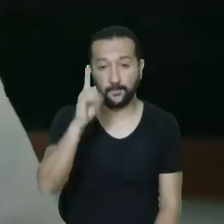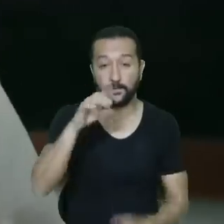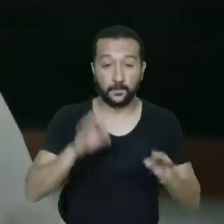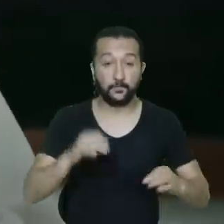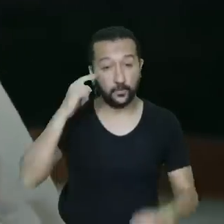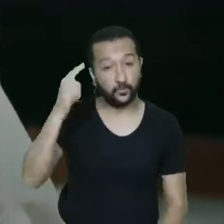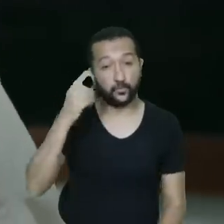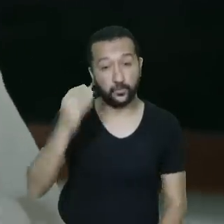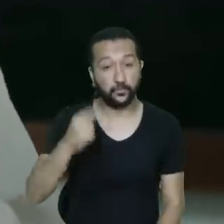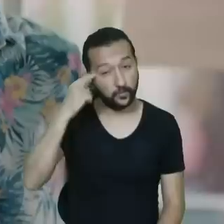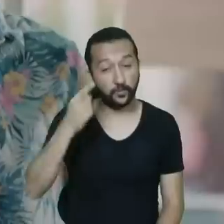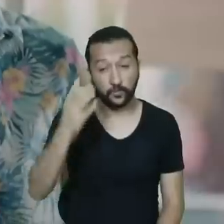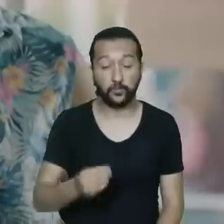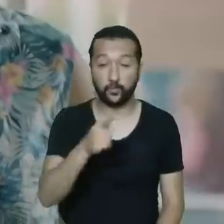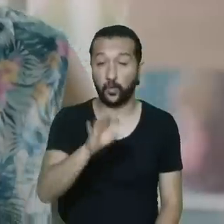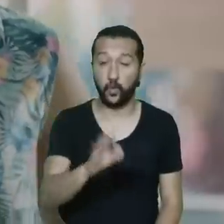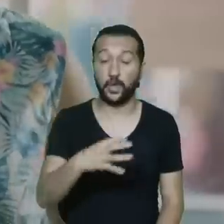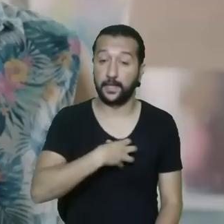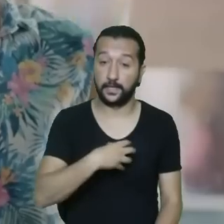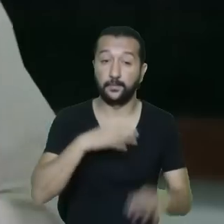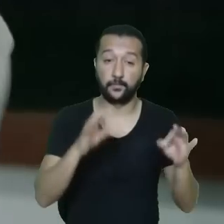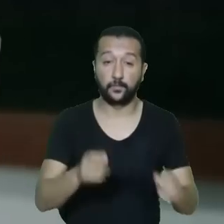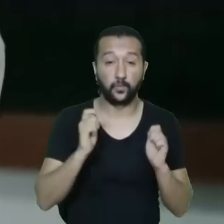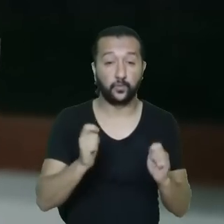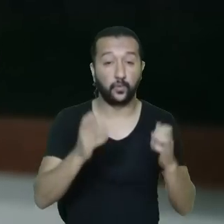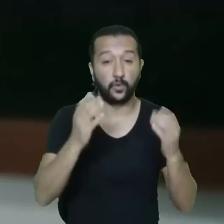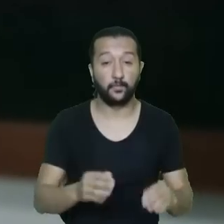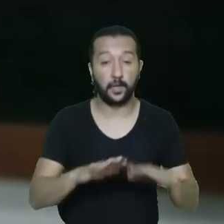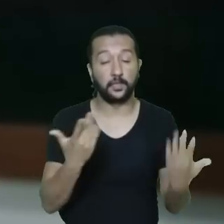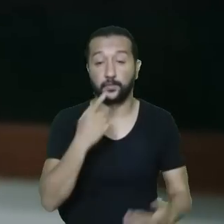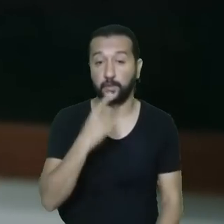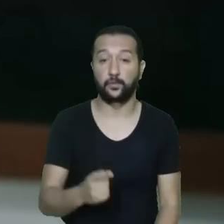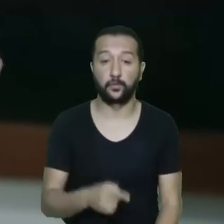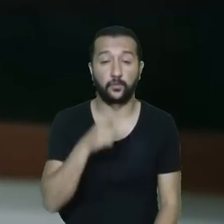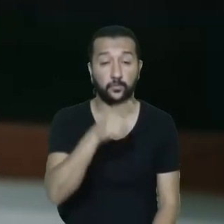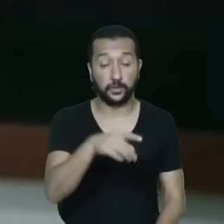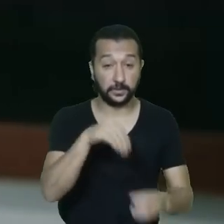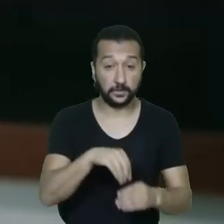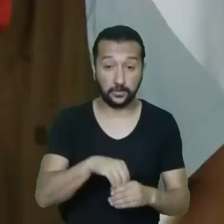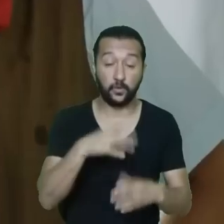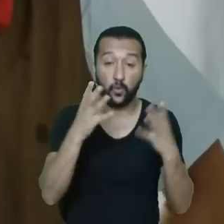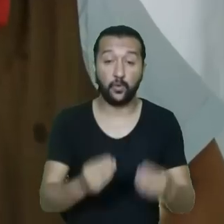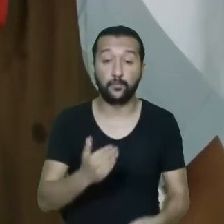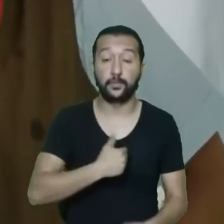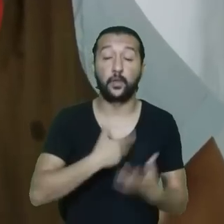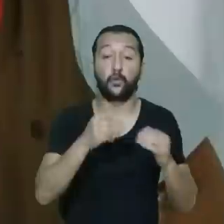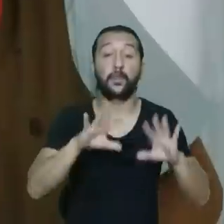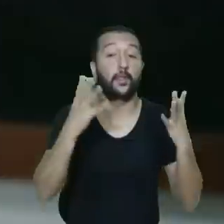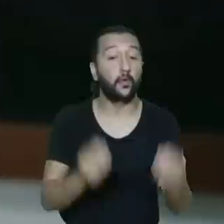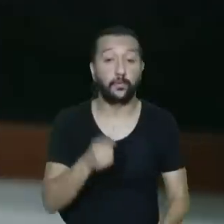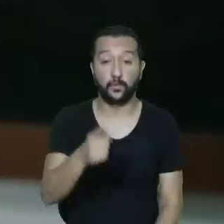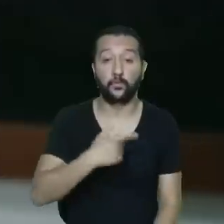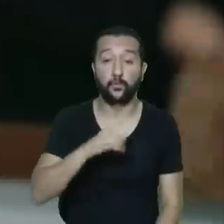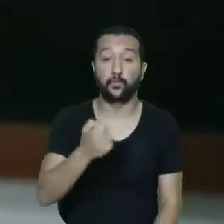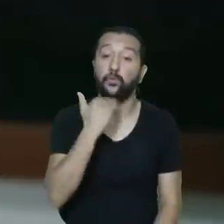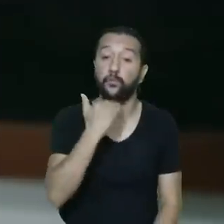Vallahi şimdi düşünüyorum. Öyle bir kendimi zorluyorum. Acaba diyorum, hani bunlar da olup da bizde olmayan ne olabilir